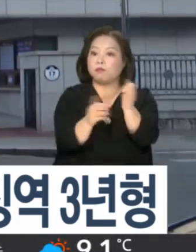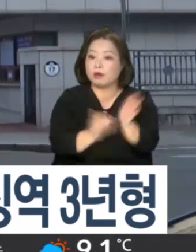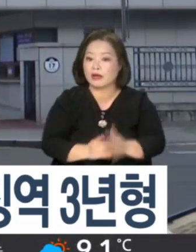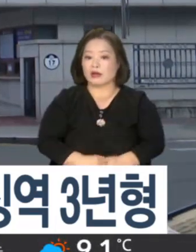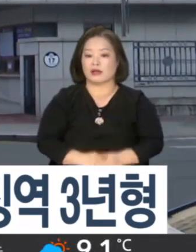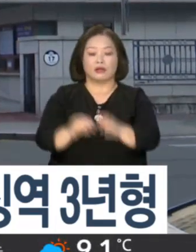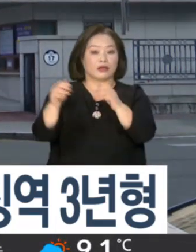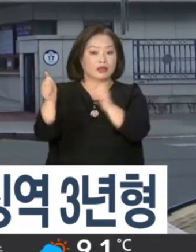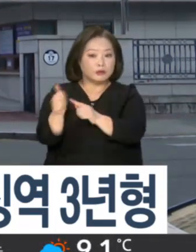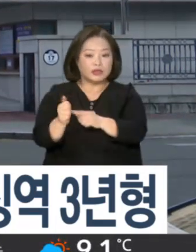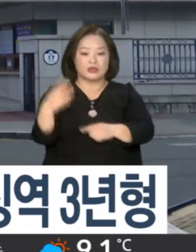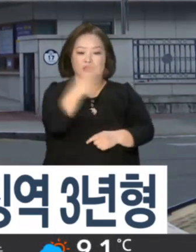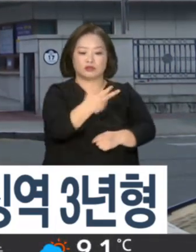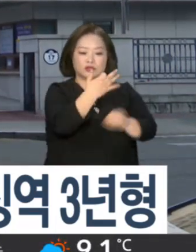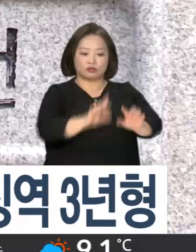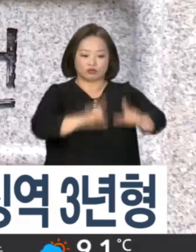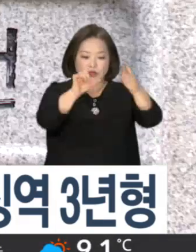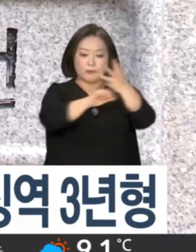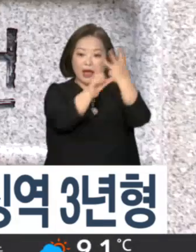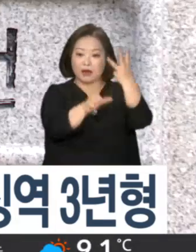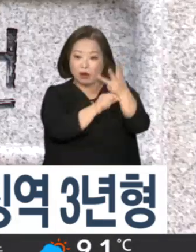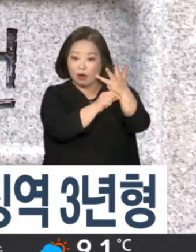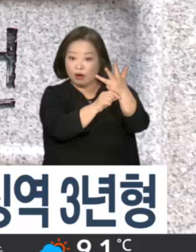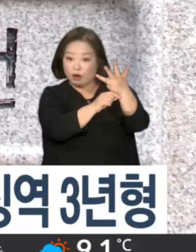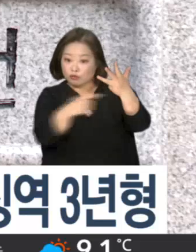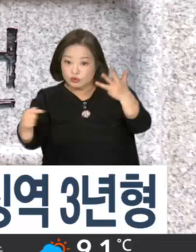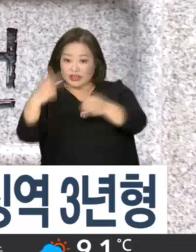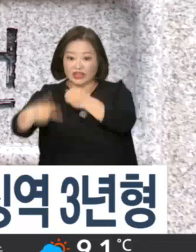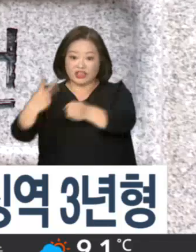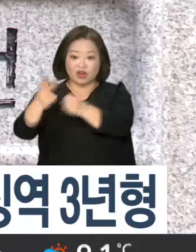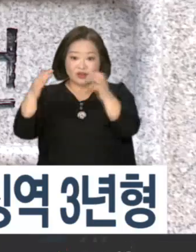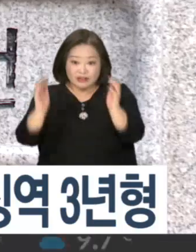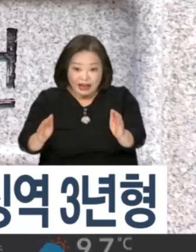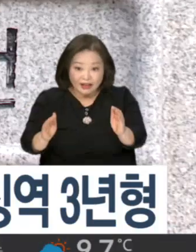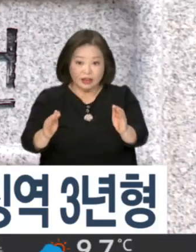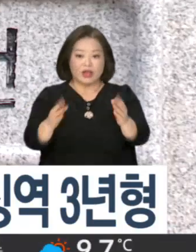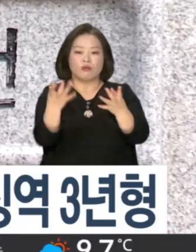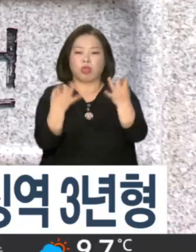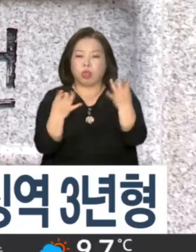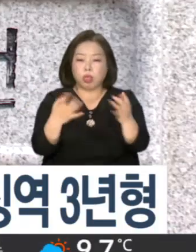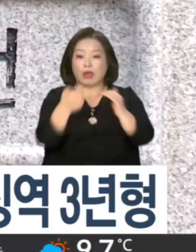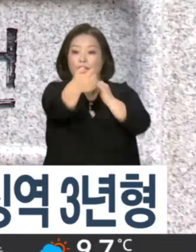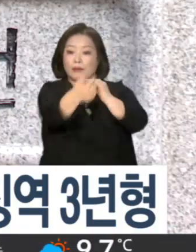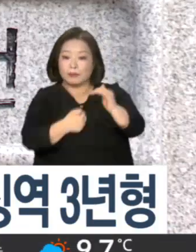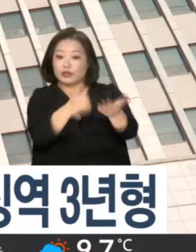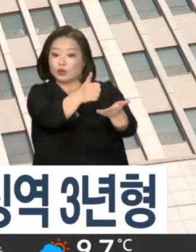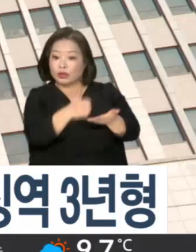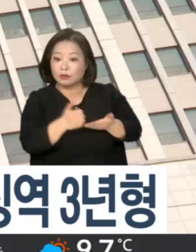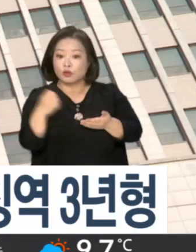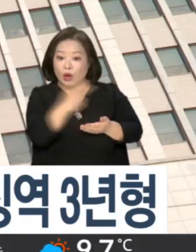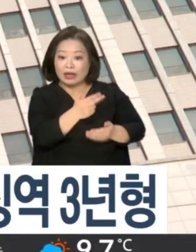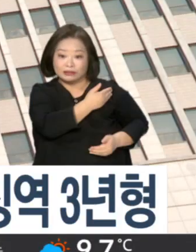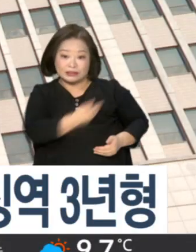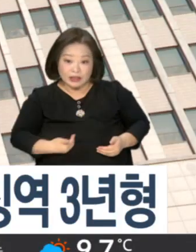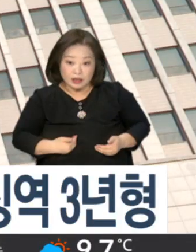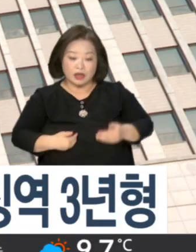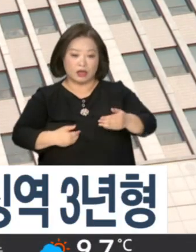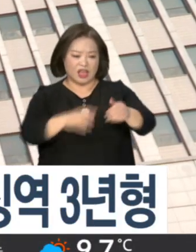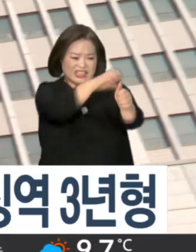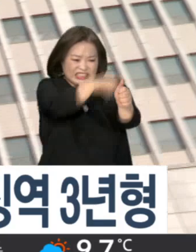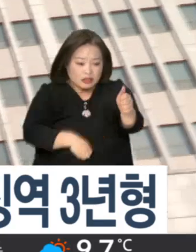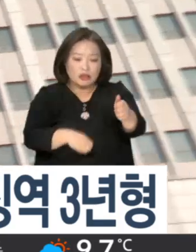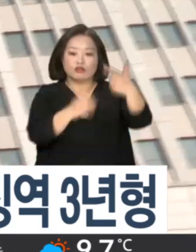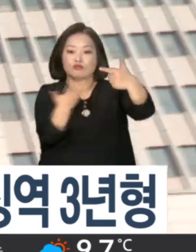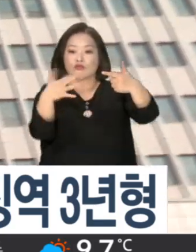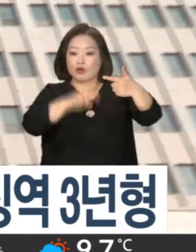애시는 2019년 8월부터 2년간 신당을 찾아온 손님과 제자 등 아홉 명으로부터 6억 8천만 원을